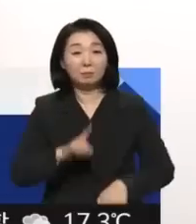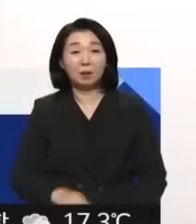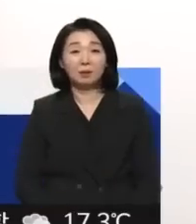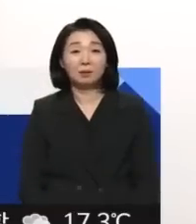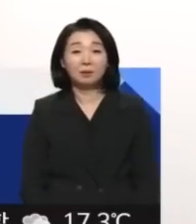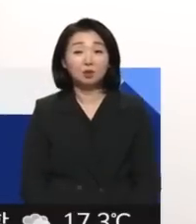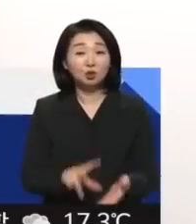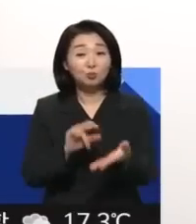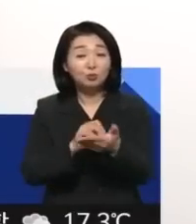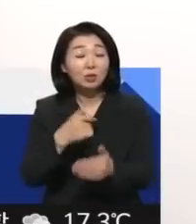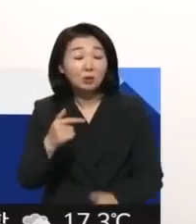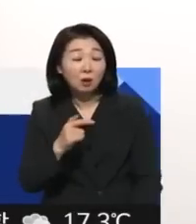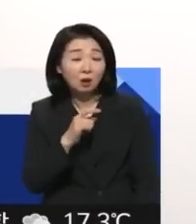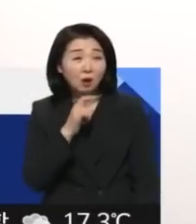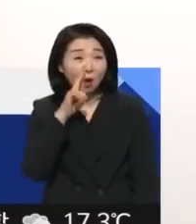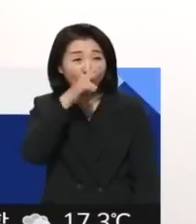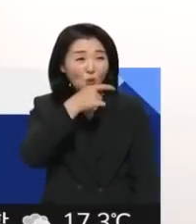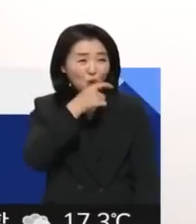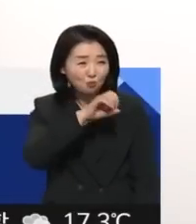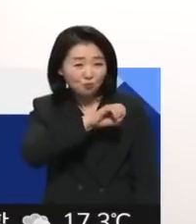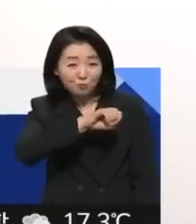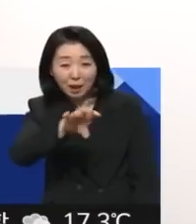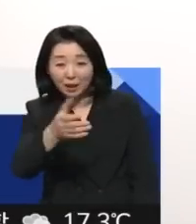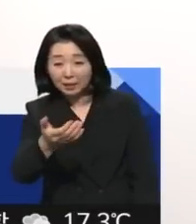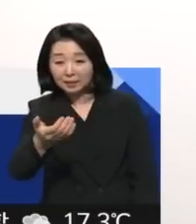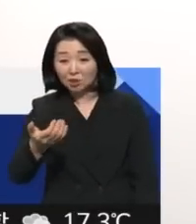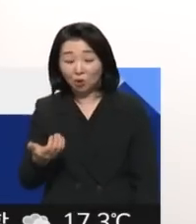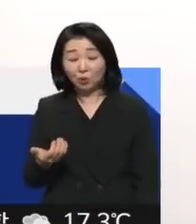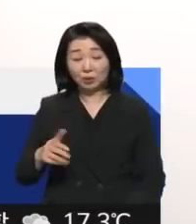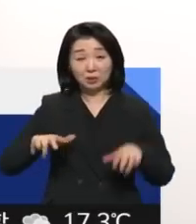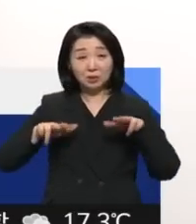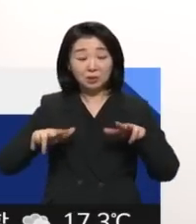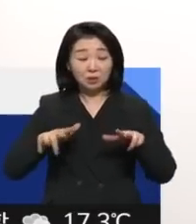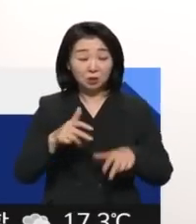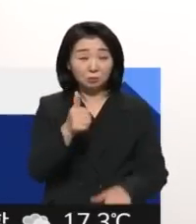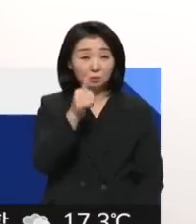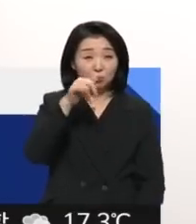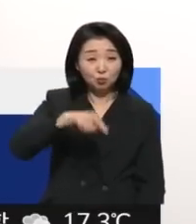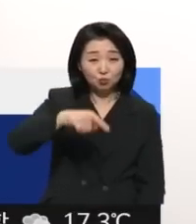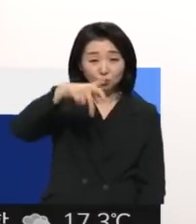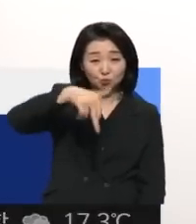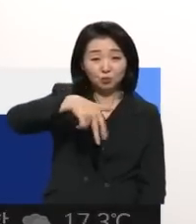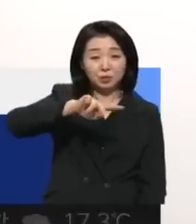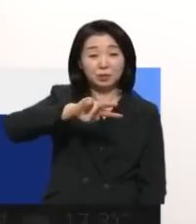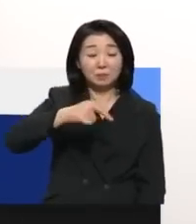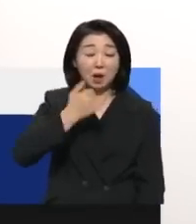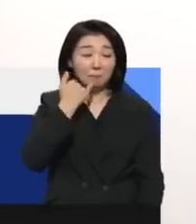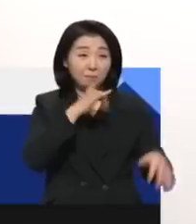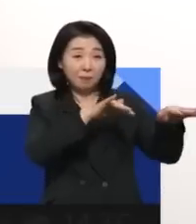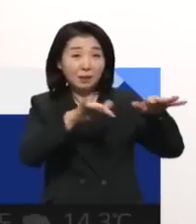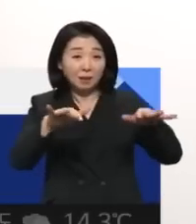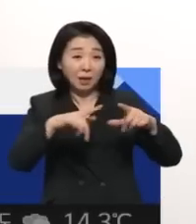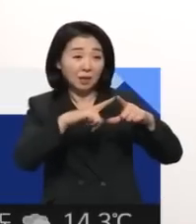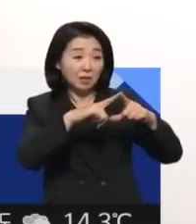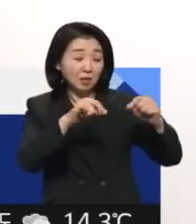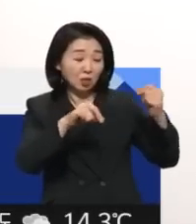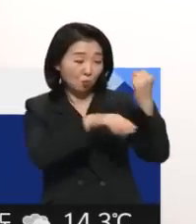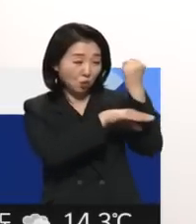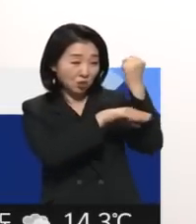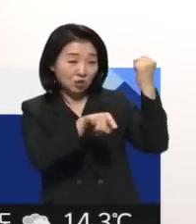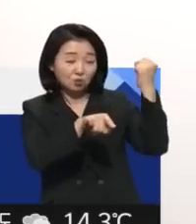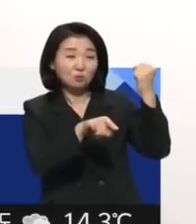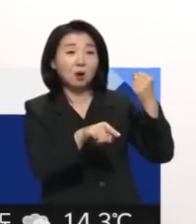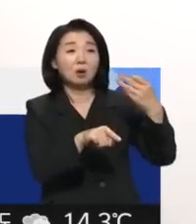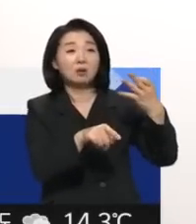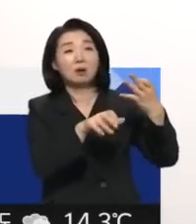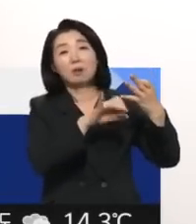문제는 오염수를 방류하기 전인 현재도 후쿠시마 앞바다에서 일본 정부 기준치를